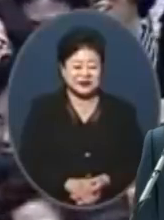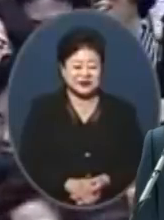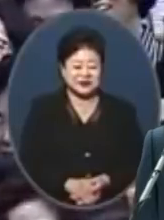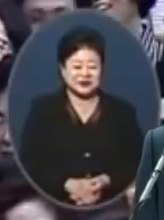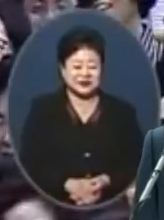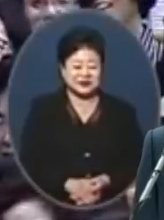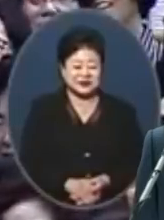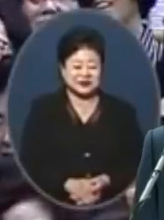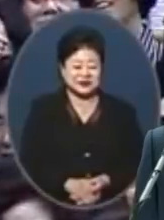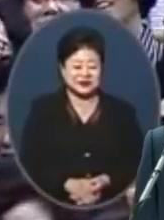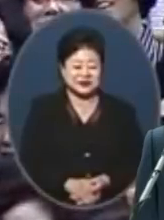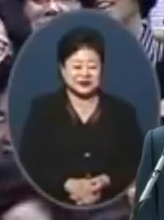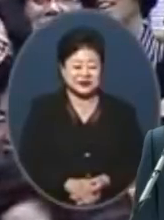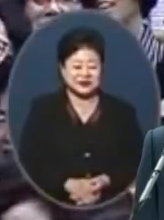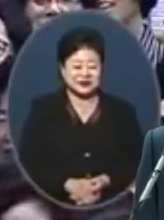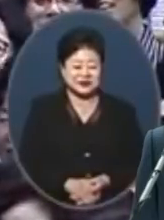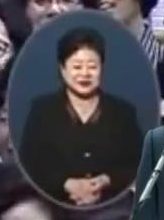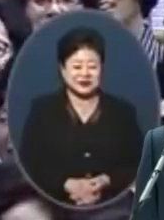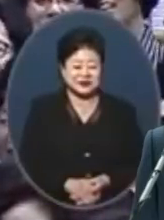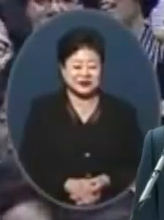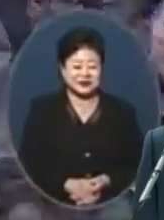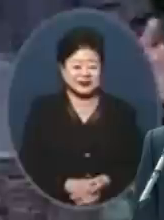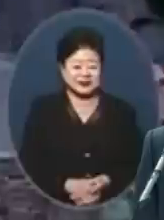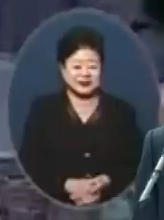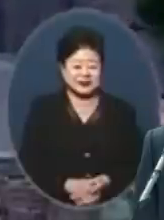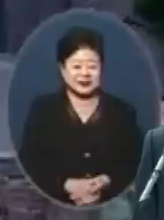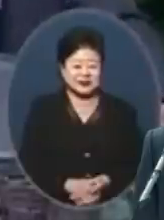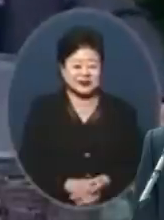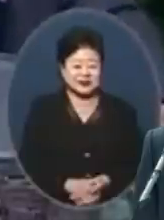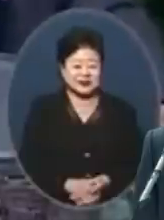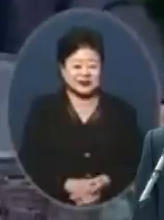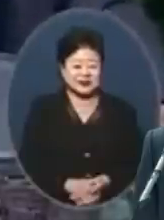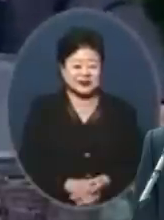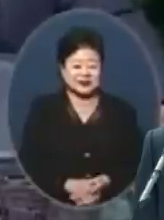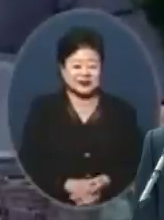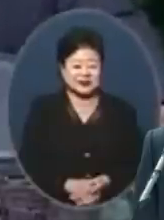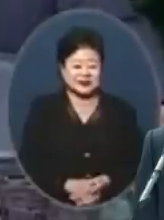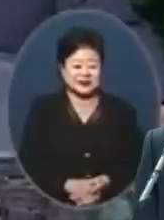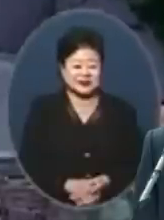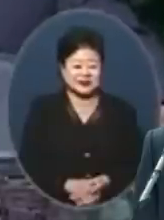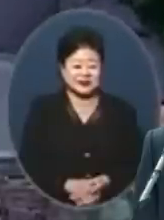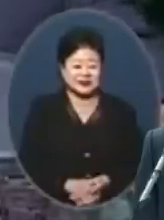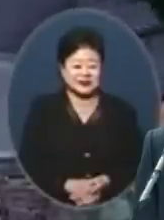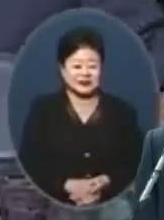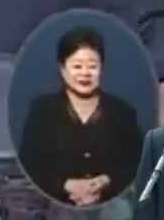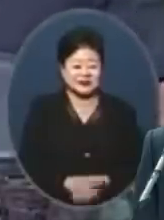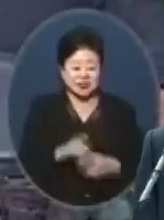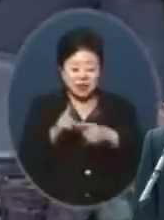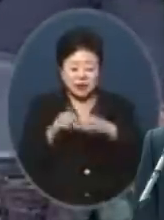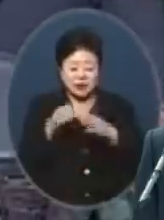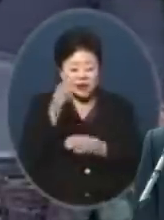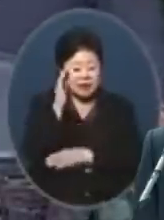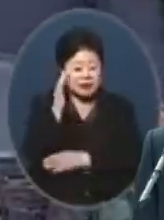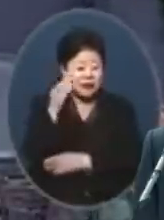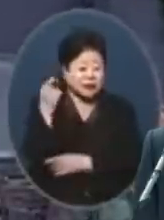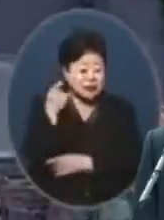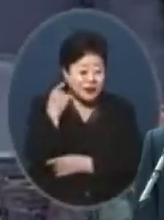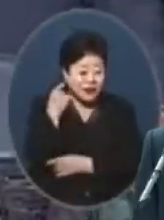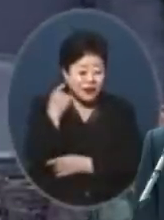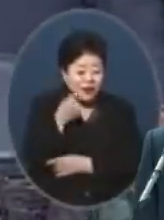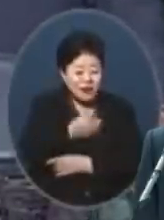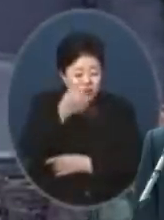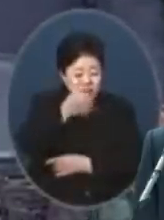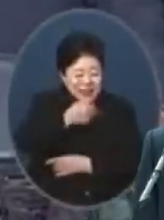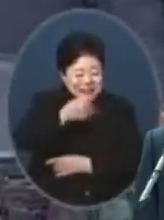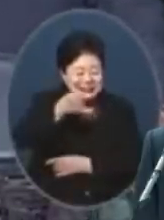She was so discouraged, she decided to go to church. And she started coming to our church. 그래서 교회에서 설교를 듣고